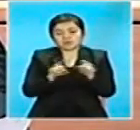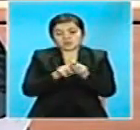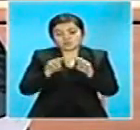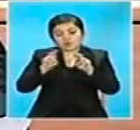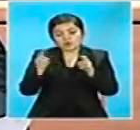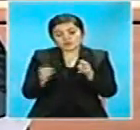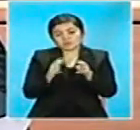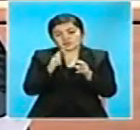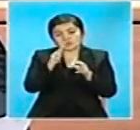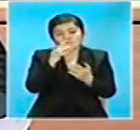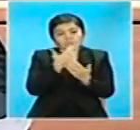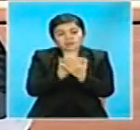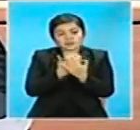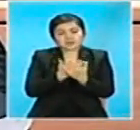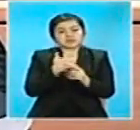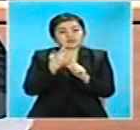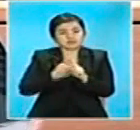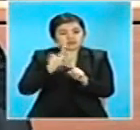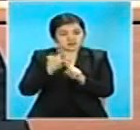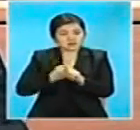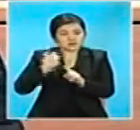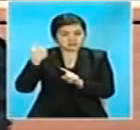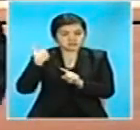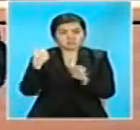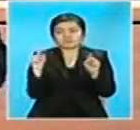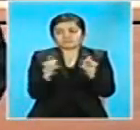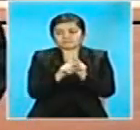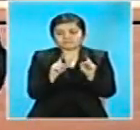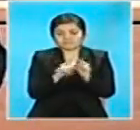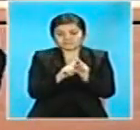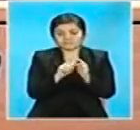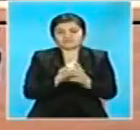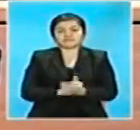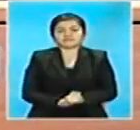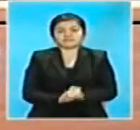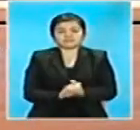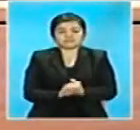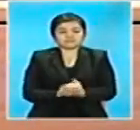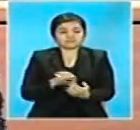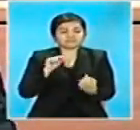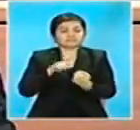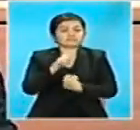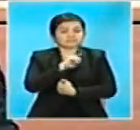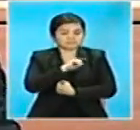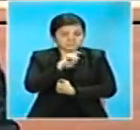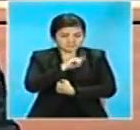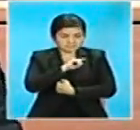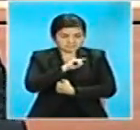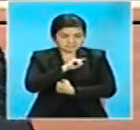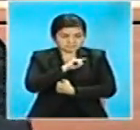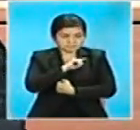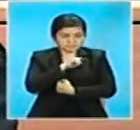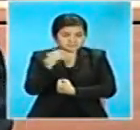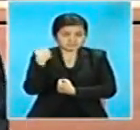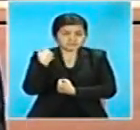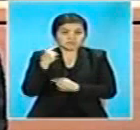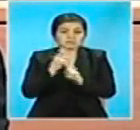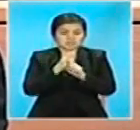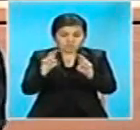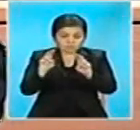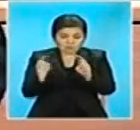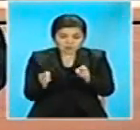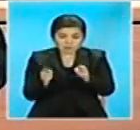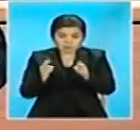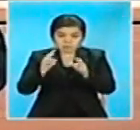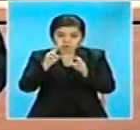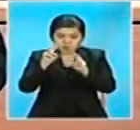ำแหน่งเงินเดือนและมีใช้รายการการเมืองอันนี้ก็เหมือนกันนะครับซึ่งเป็นหน้าที่ที่ผมเชื่อว่า2วงเล็บนี้นะวงเล็บ2วงเล็